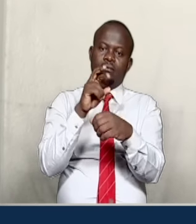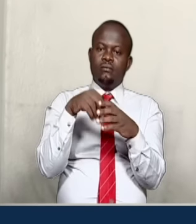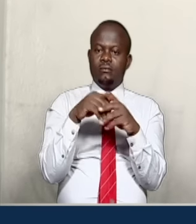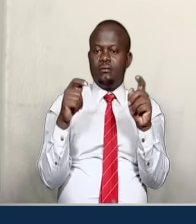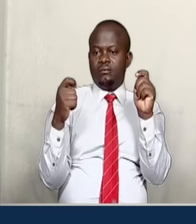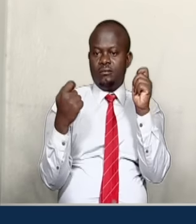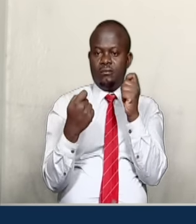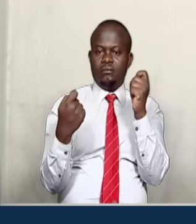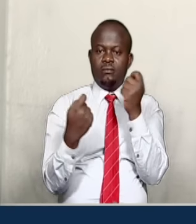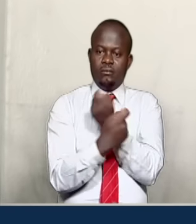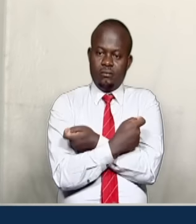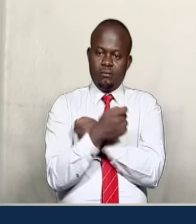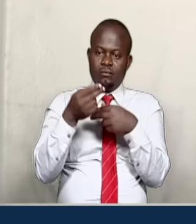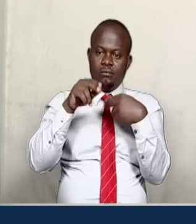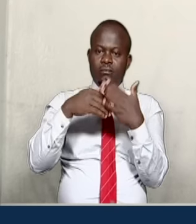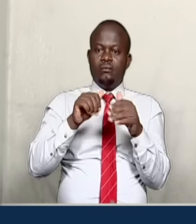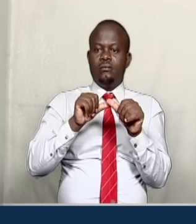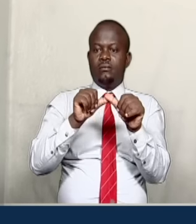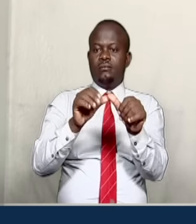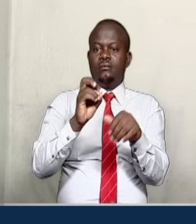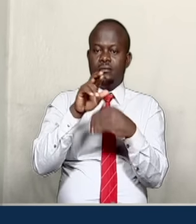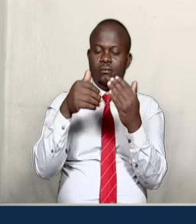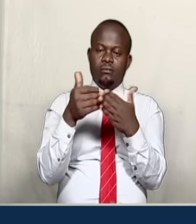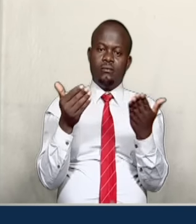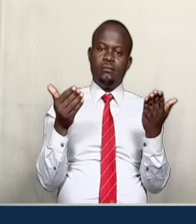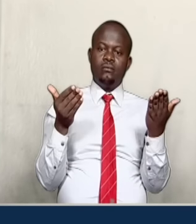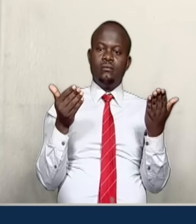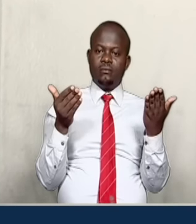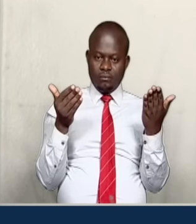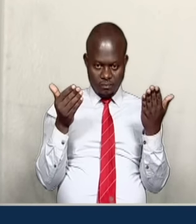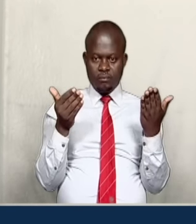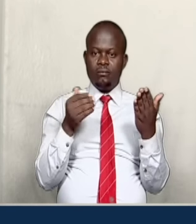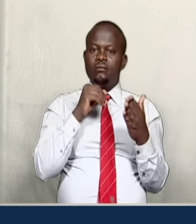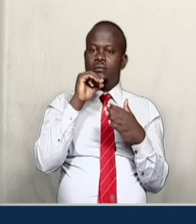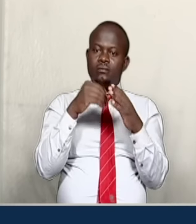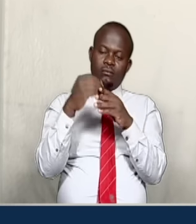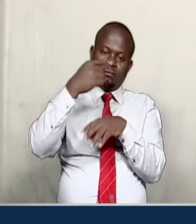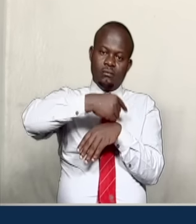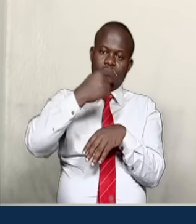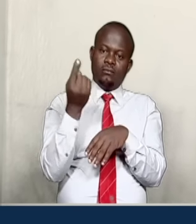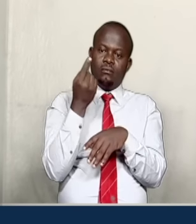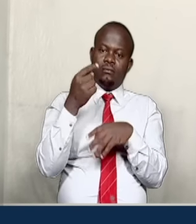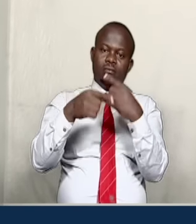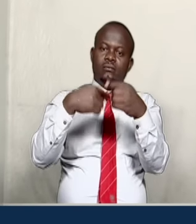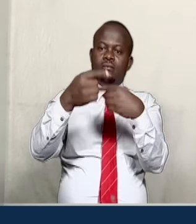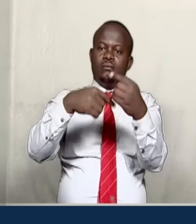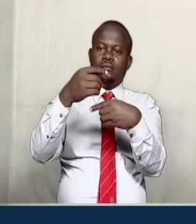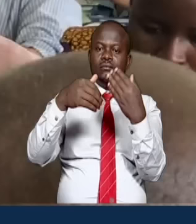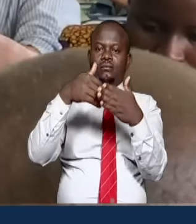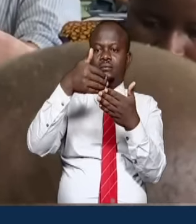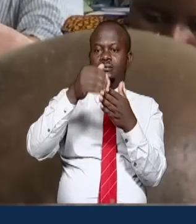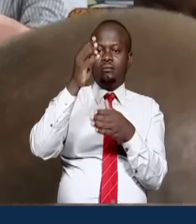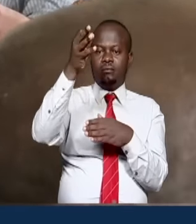transition libe sustainable cyangwa se nk'iribi by'uyu munsi bikomeze n'ibihe